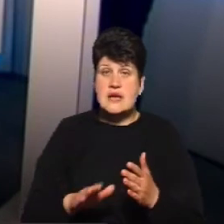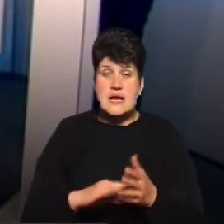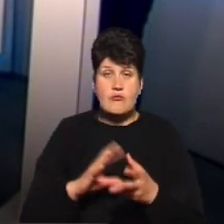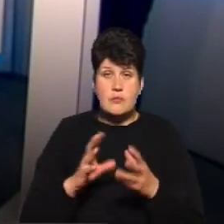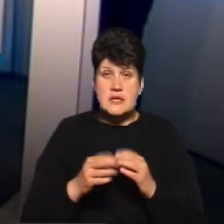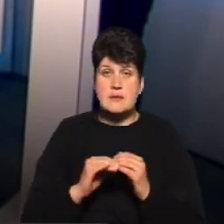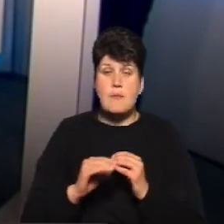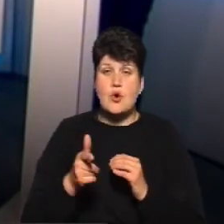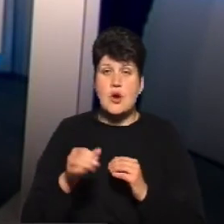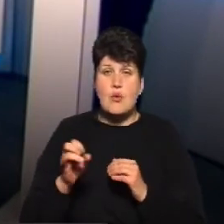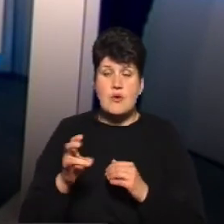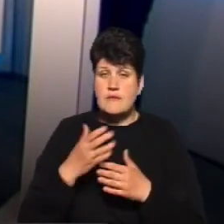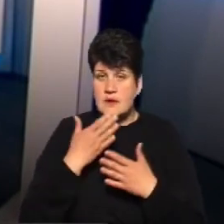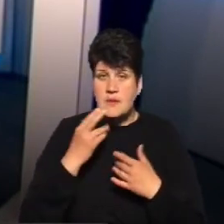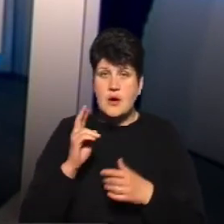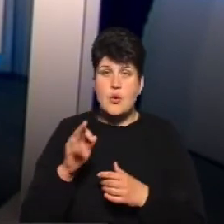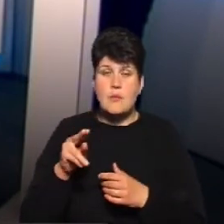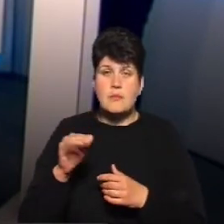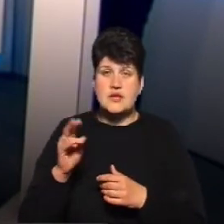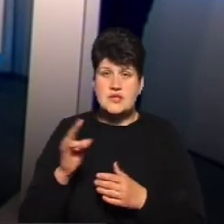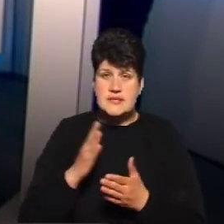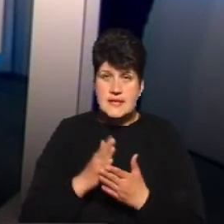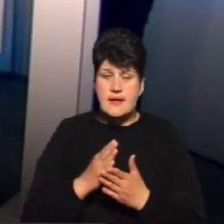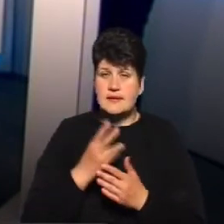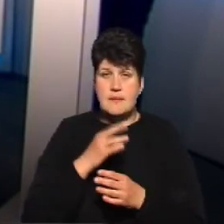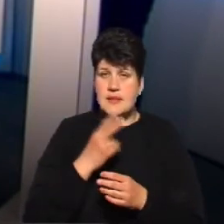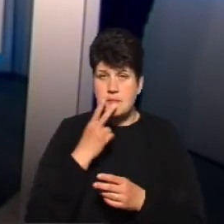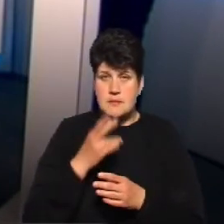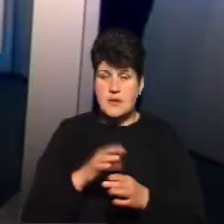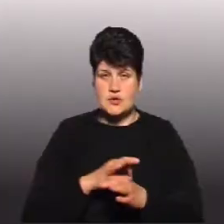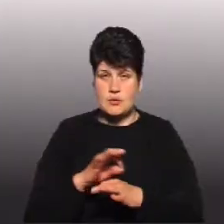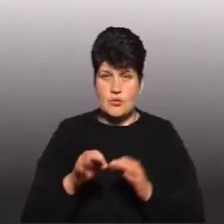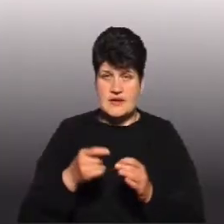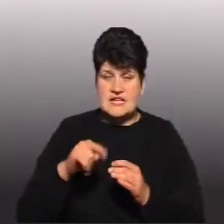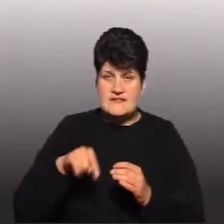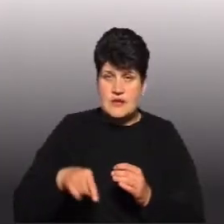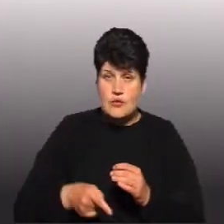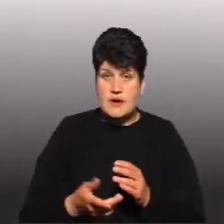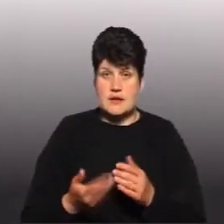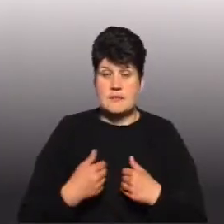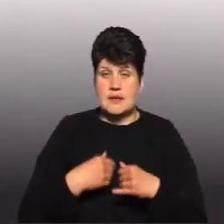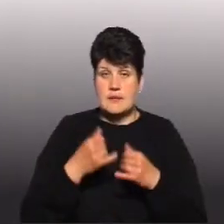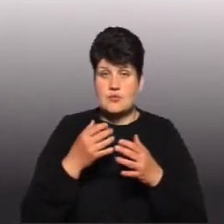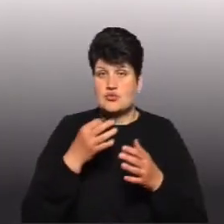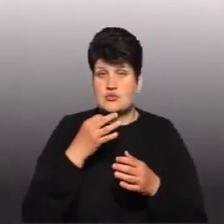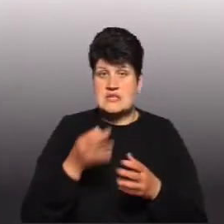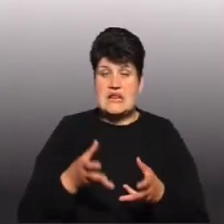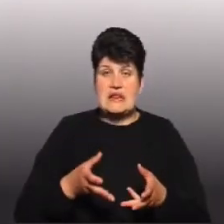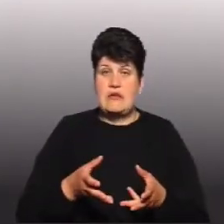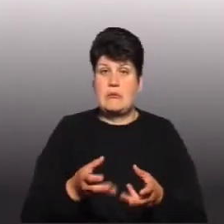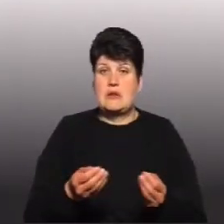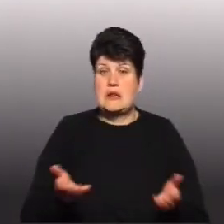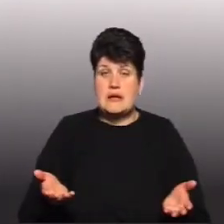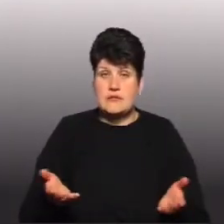є в Копичинцях, але там не передбачено проєктом свердловина, і тому ми не можемо сказати вплив. То, що він є, так,